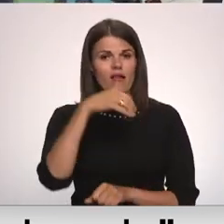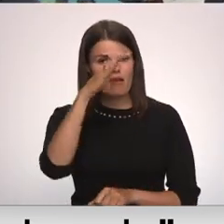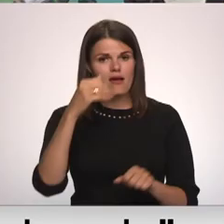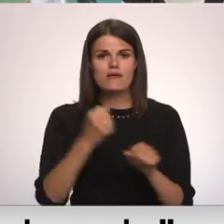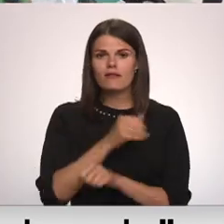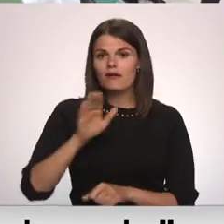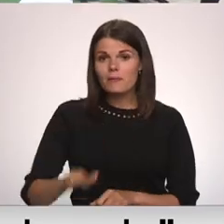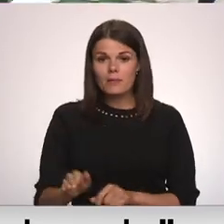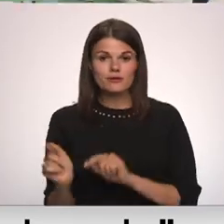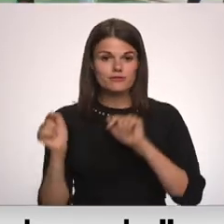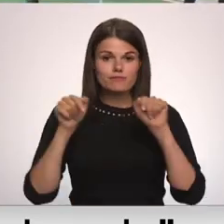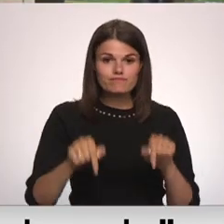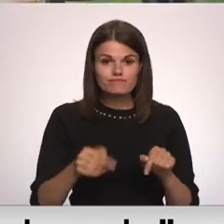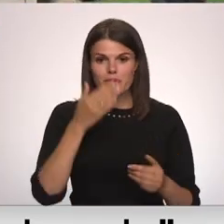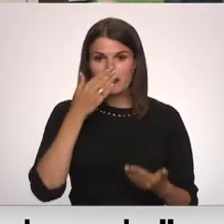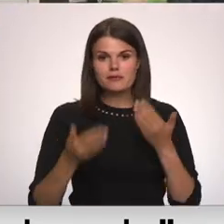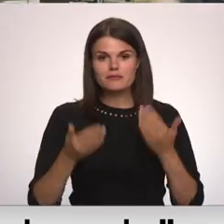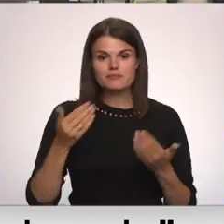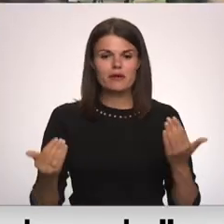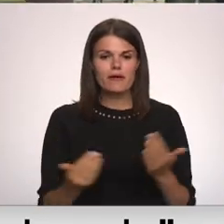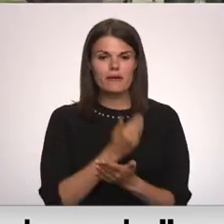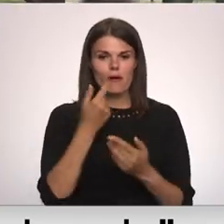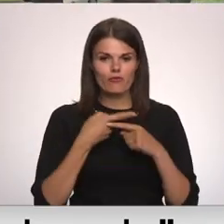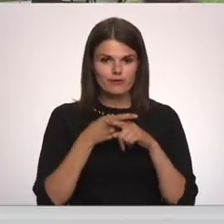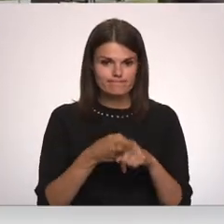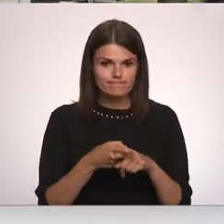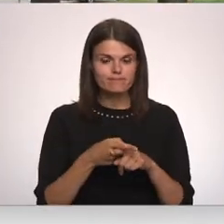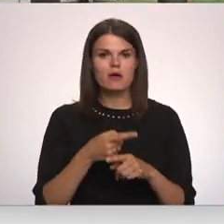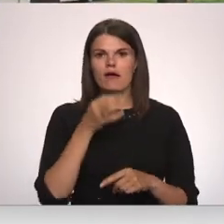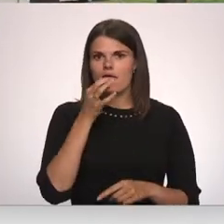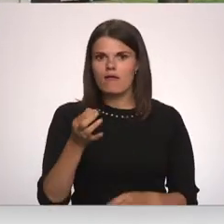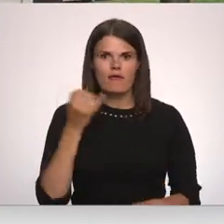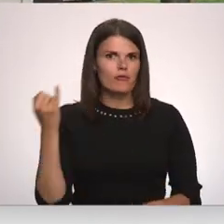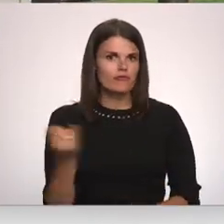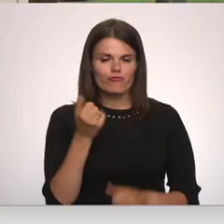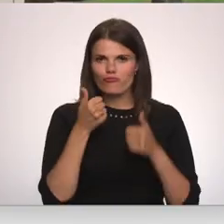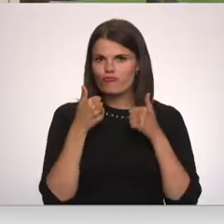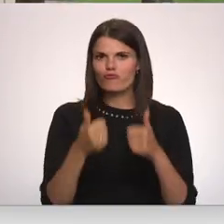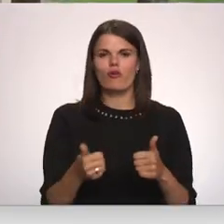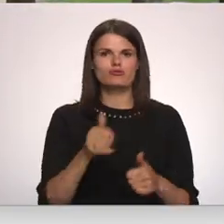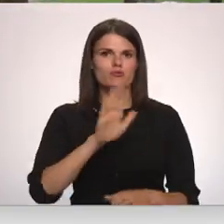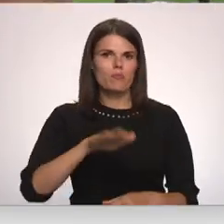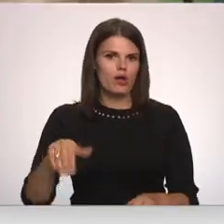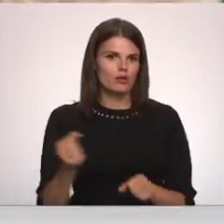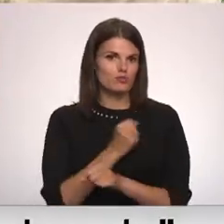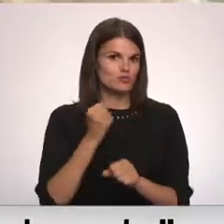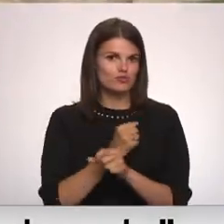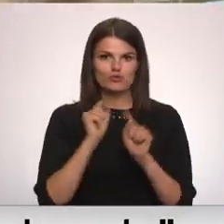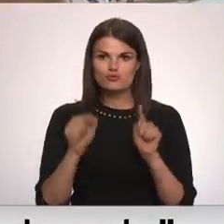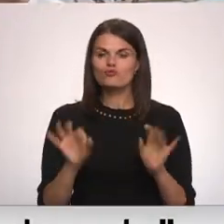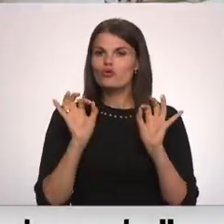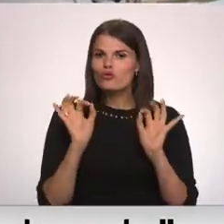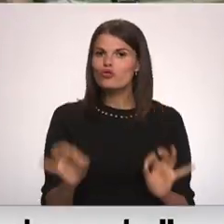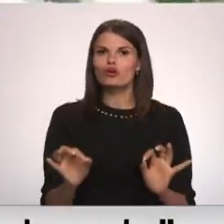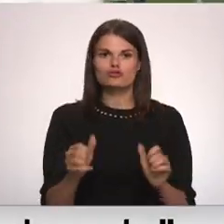un iemēģināt jaunās iekārtas. Īstenībā pat ļoti forši tas ir, ka bērniem uztaisīt šitāds ir tiešām forši.